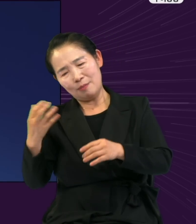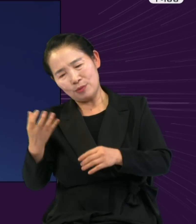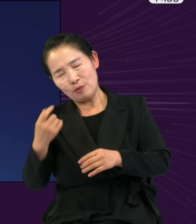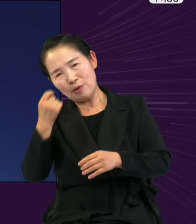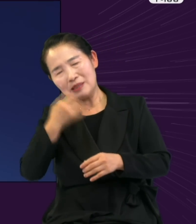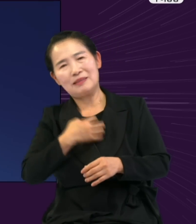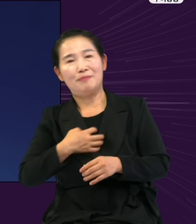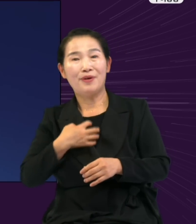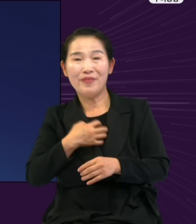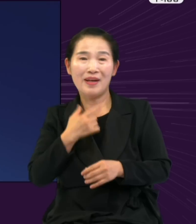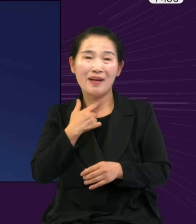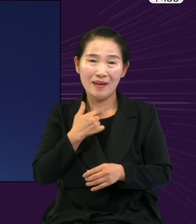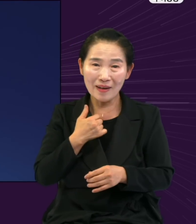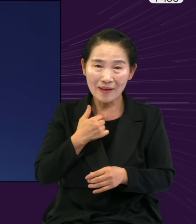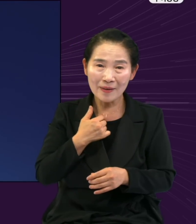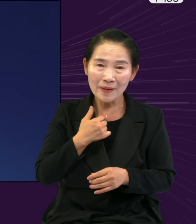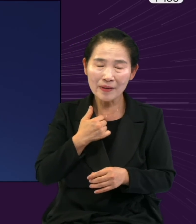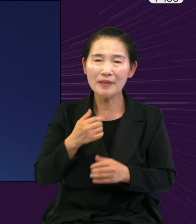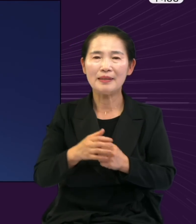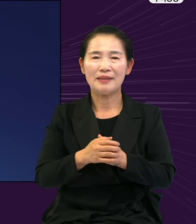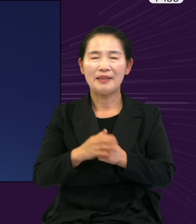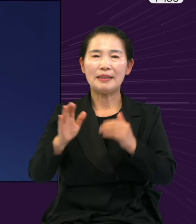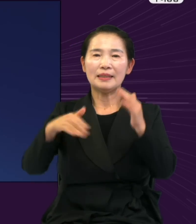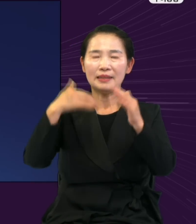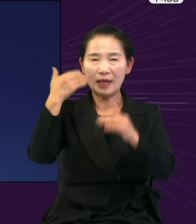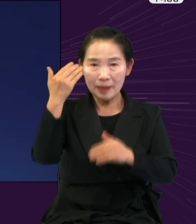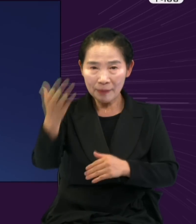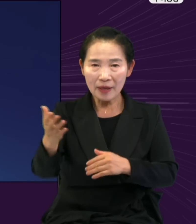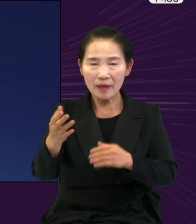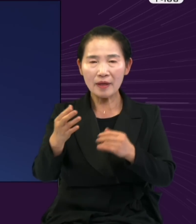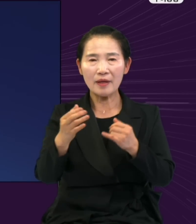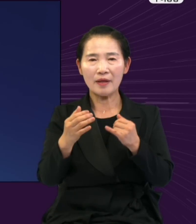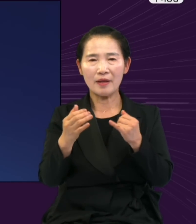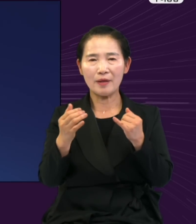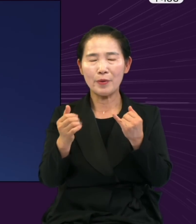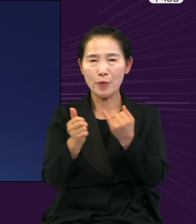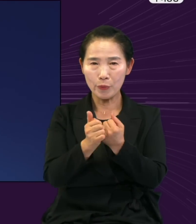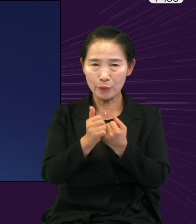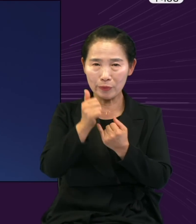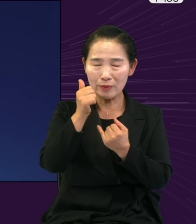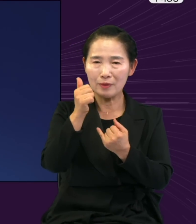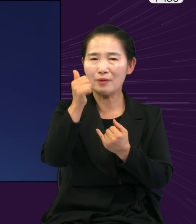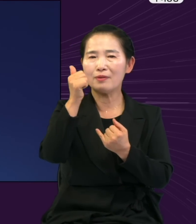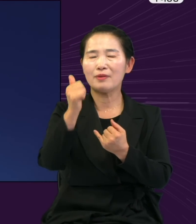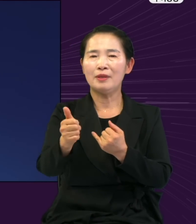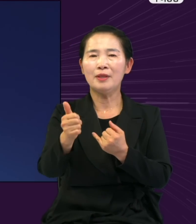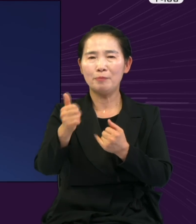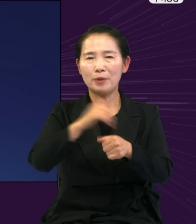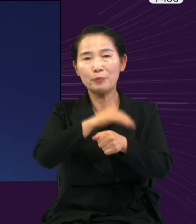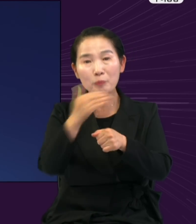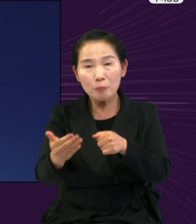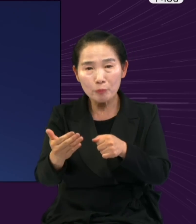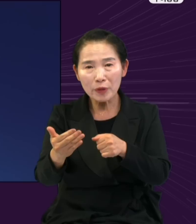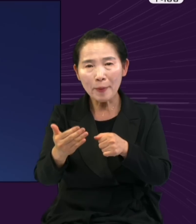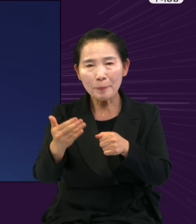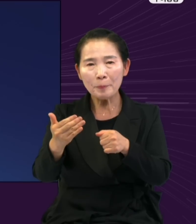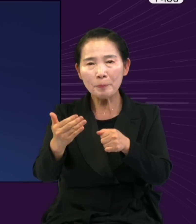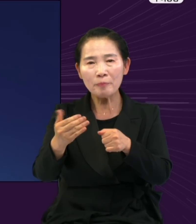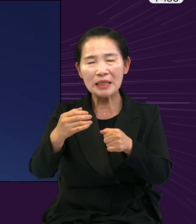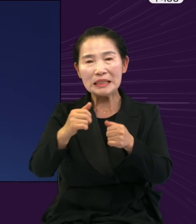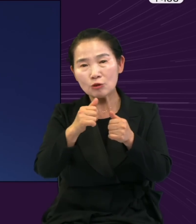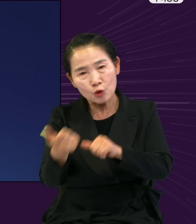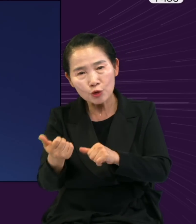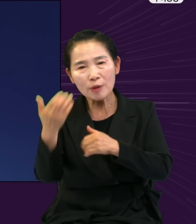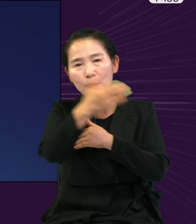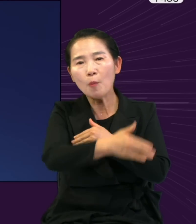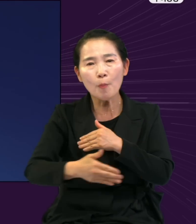그리고 그 다음 장면으로 남편의 시신 앞에 서 있는 제 모습을 보여주셨어요. 그리고는 아버지가